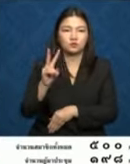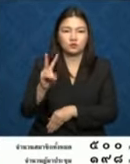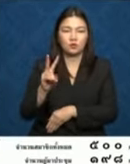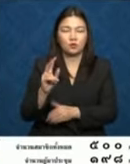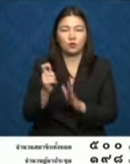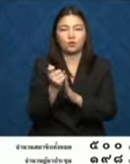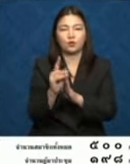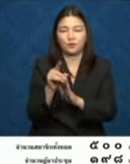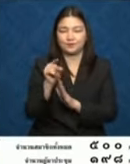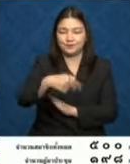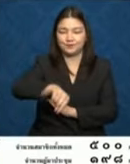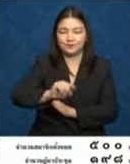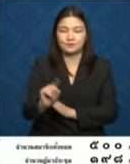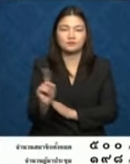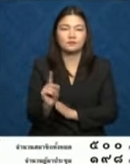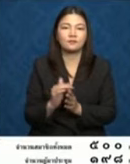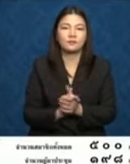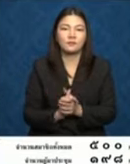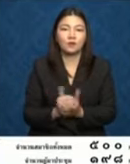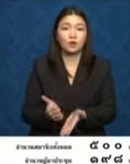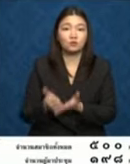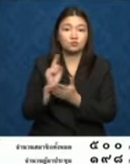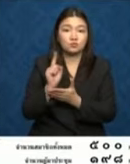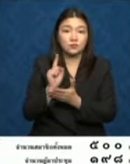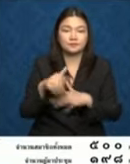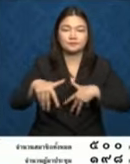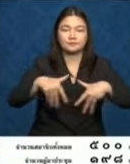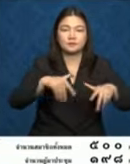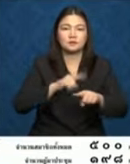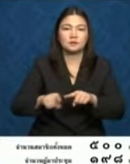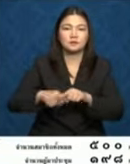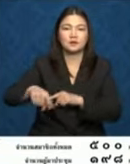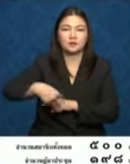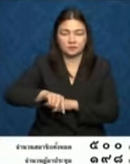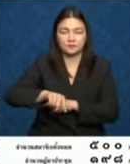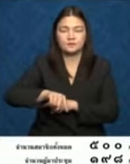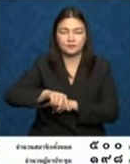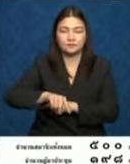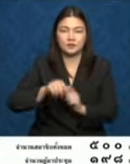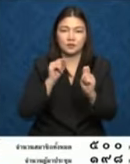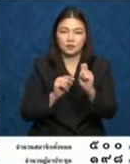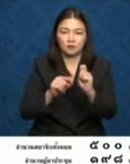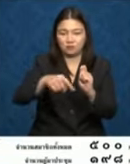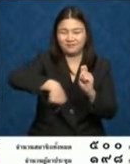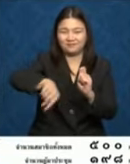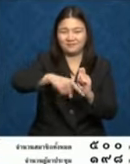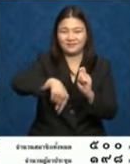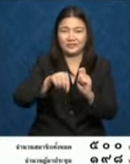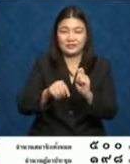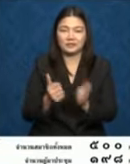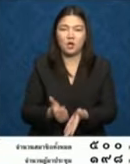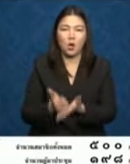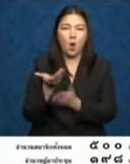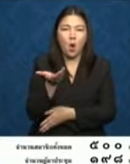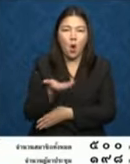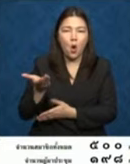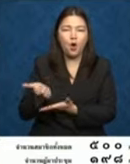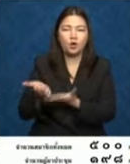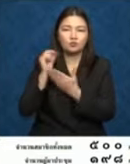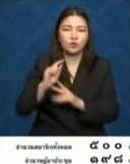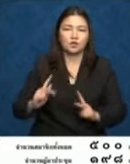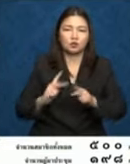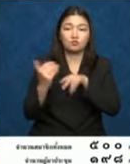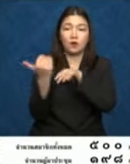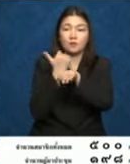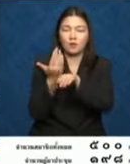หวังเป็นอย่างยิ่งว่าความเดือดร้อนของพี่น้องประชาชนในตำบลสว่างแดนดินนั้นจะได้รับการดูแลจากกระทรวง